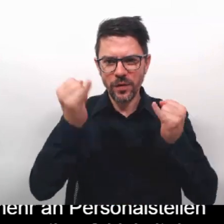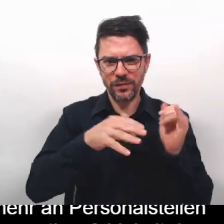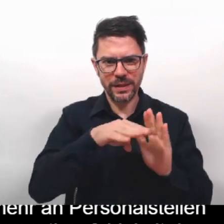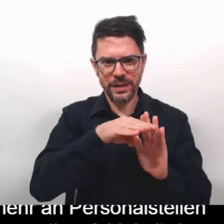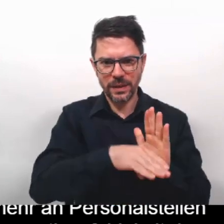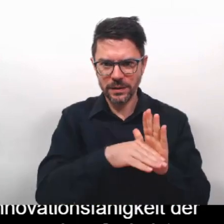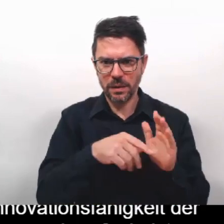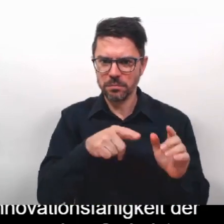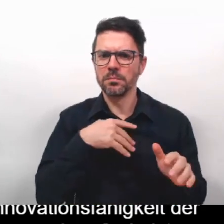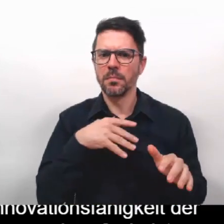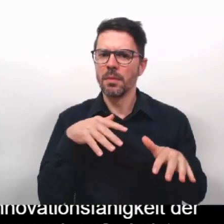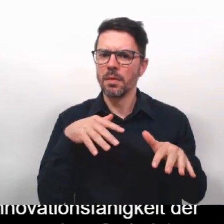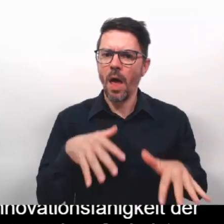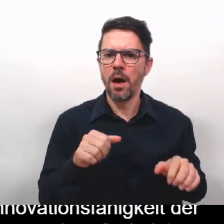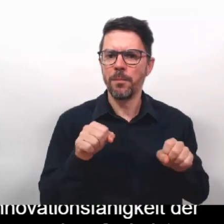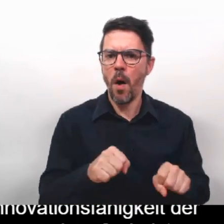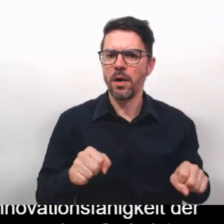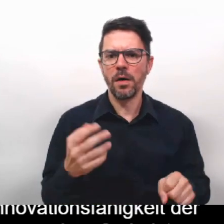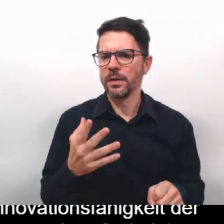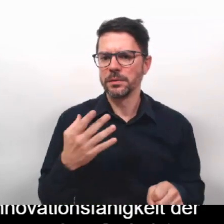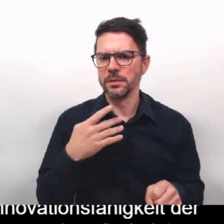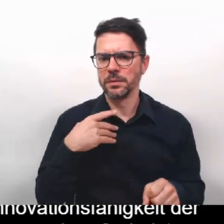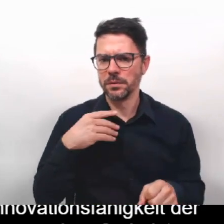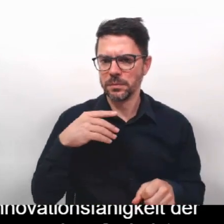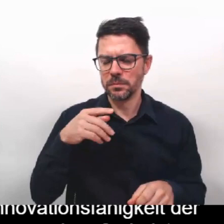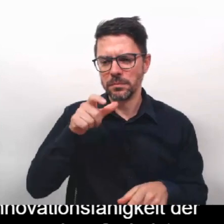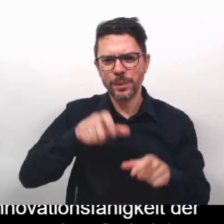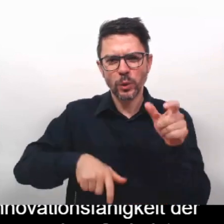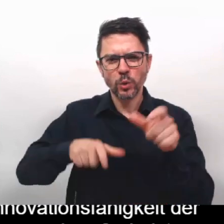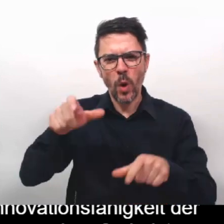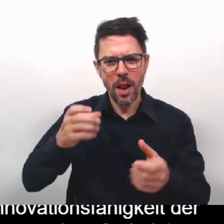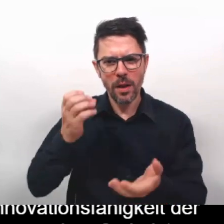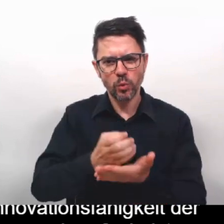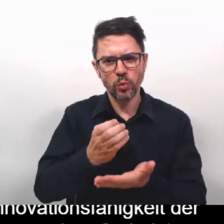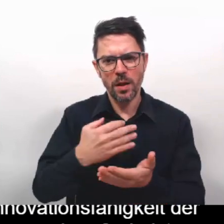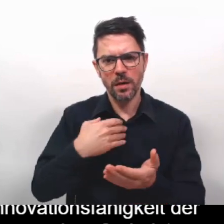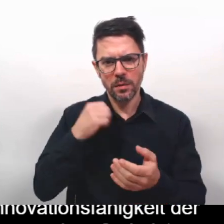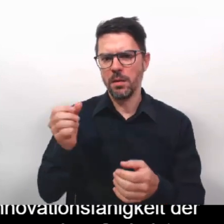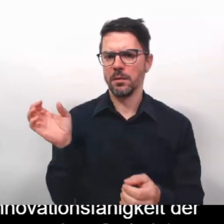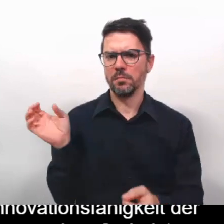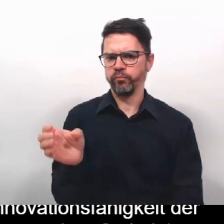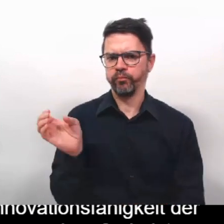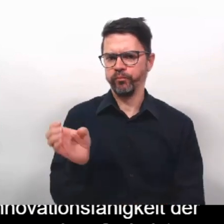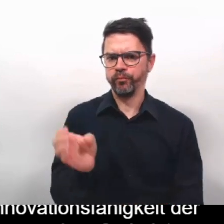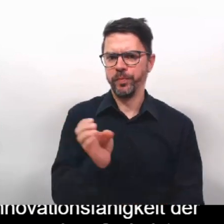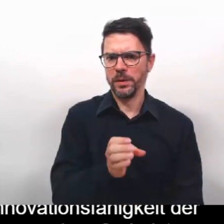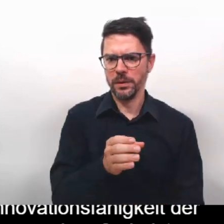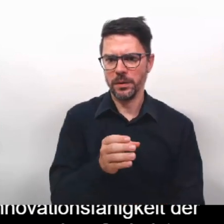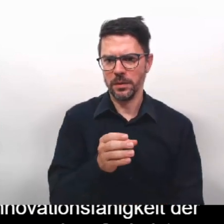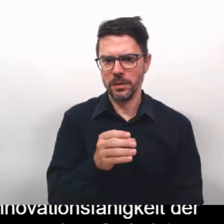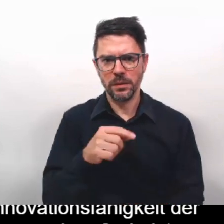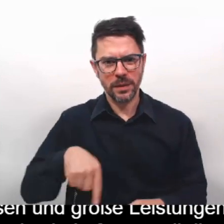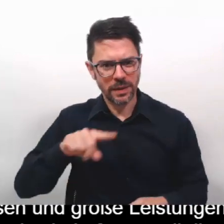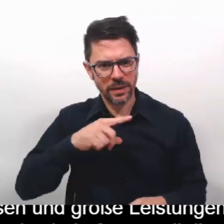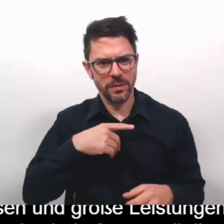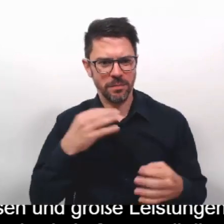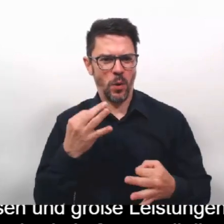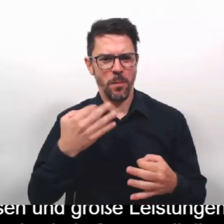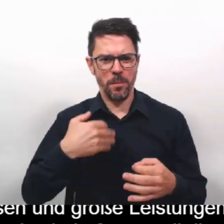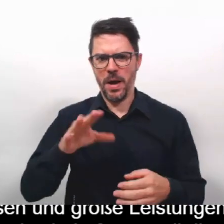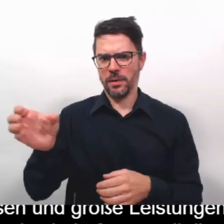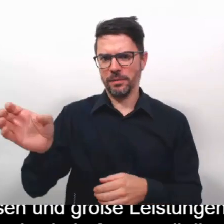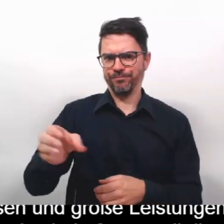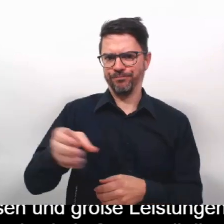Forschen den Transfer haben und dass wir diese Dinge dann auch in die Gesellschaft bekommen, dass wir diese Dinge eben auch in einen wirtschaftlichen